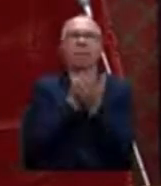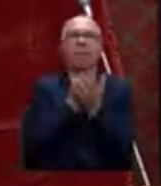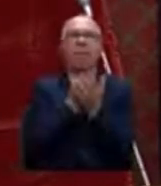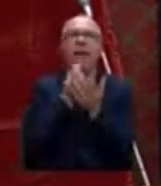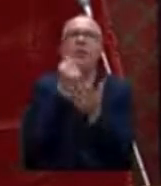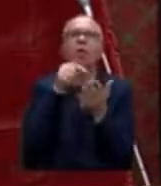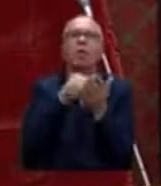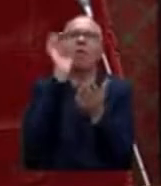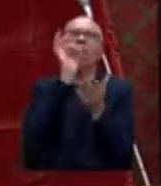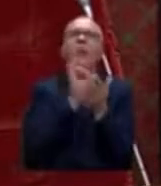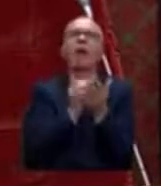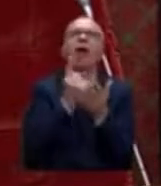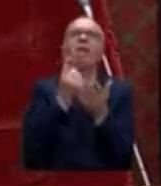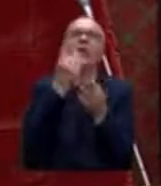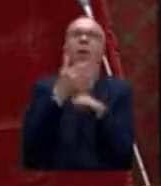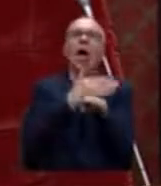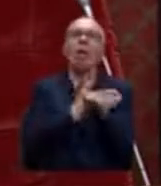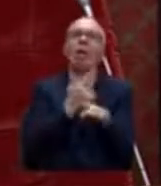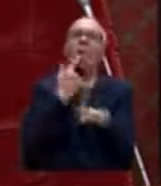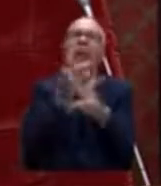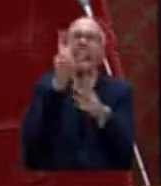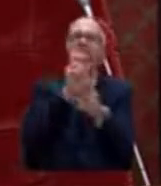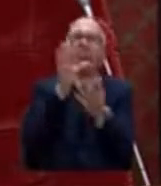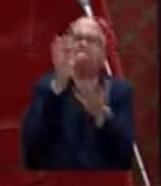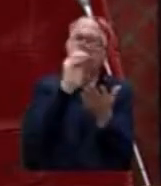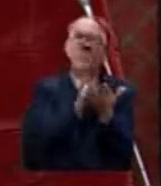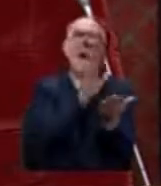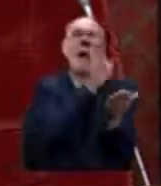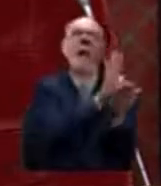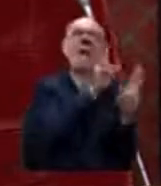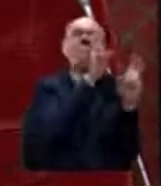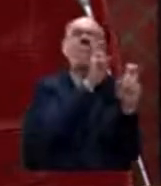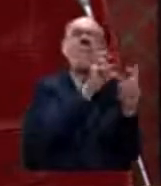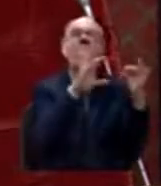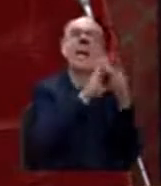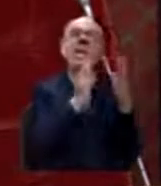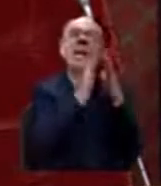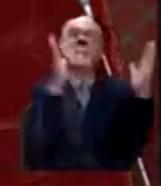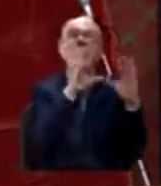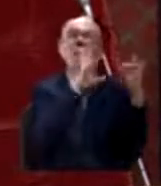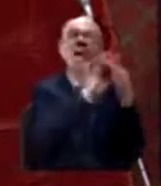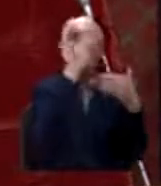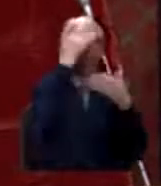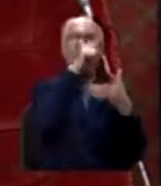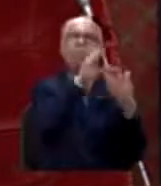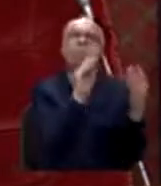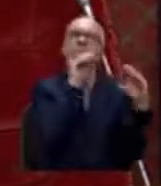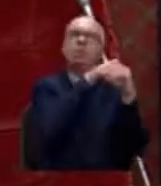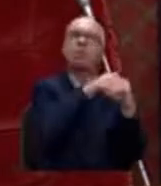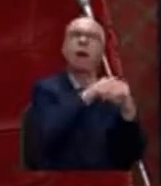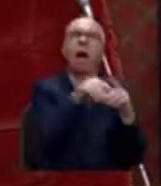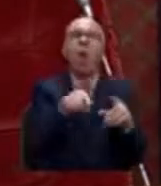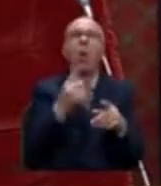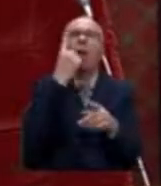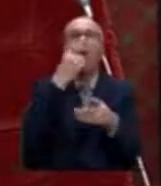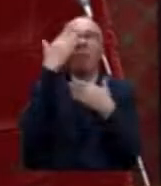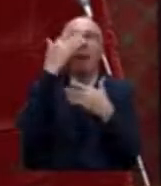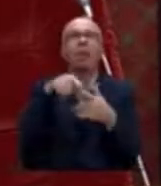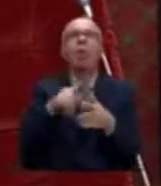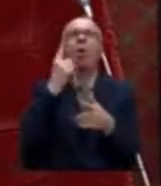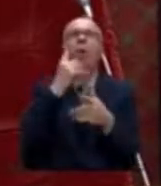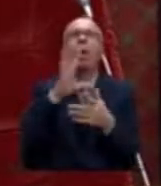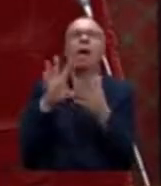عندنا في البدايه، وهذا شيء مهم. ويمكن نقول البلد الوحيد في العالم اللي استفد من هذه الامكانيه ديال هذه الخدمه هو المغرب،